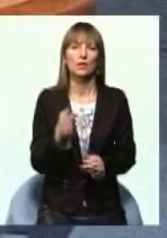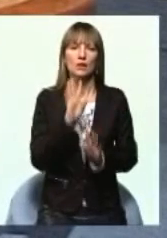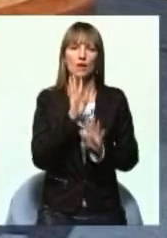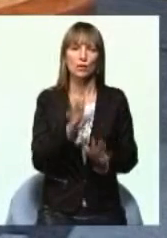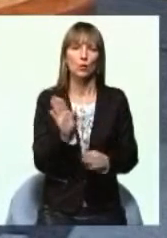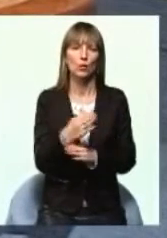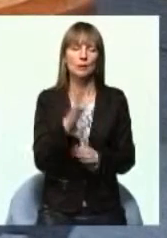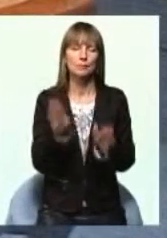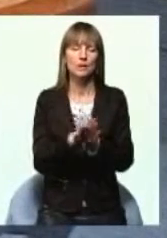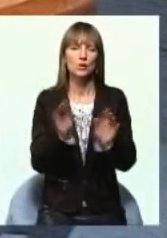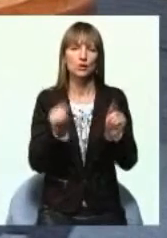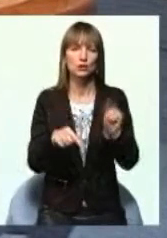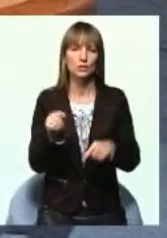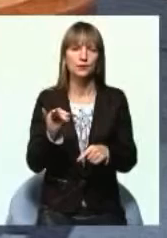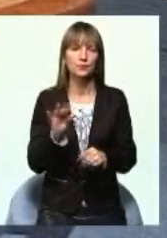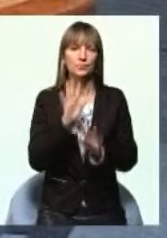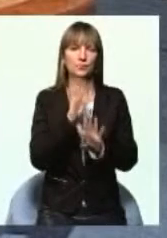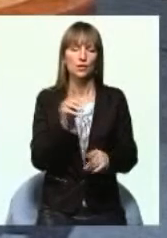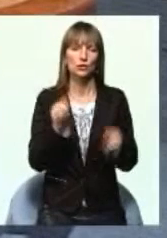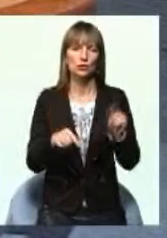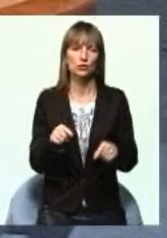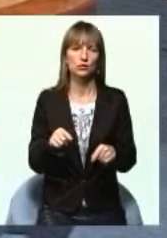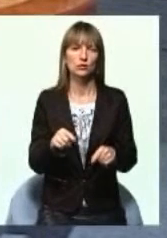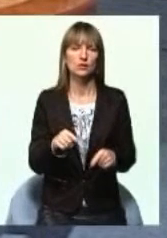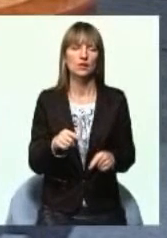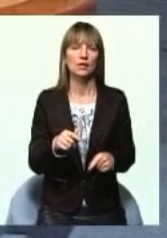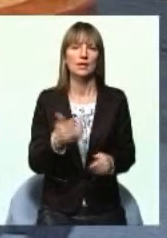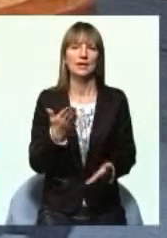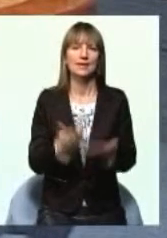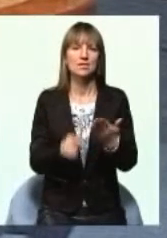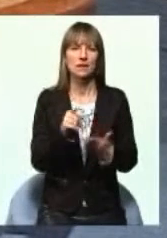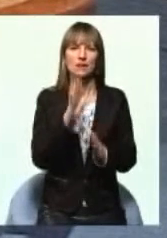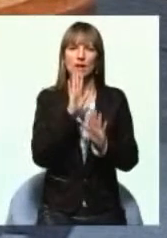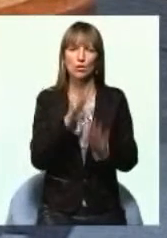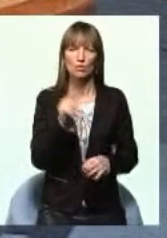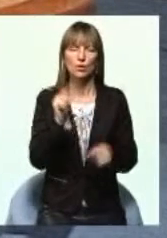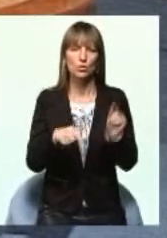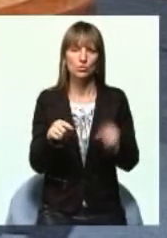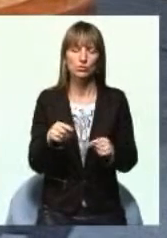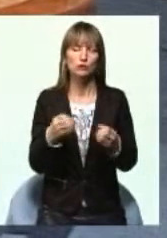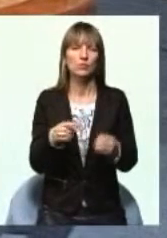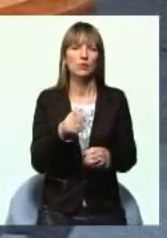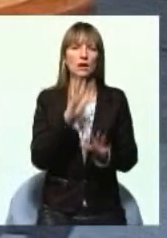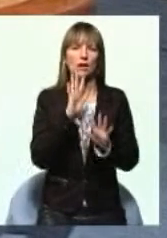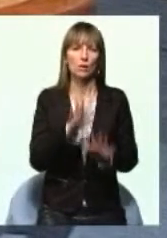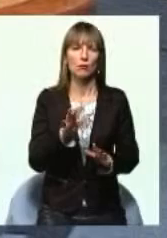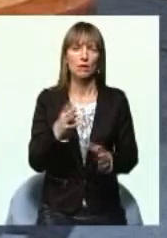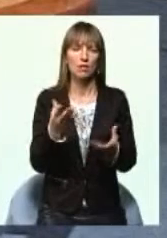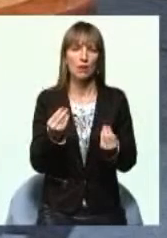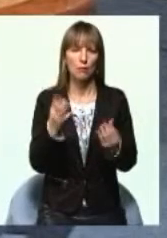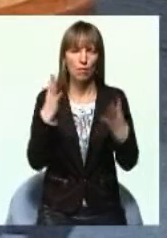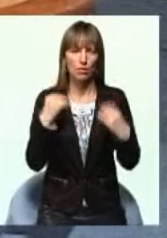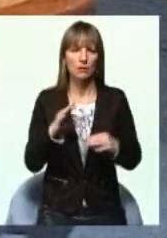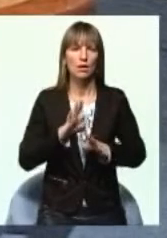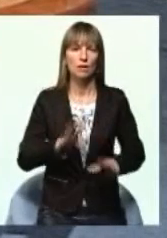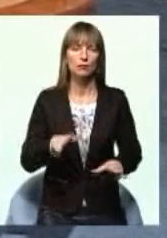люблять гуляти під дощем, та й взагалі не полюбляють дощ? Ну, якщо вони не люблять дощ, просто... Ну, вони не люблять намокнути, вони не люблять